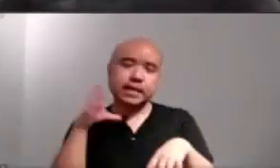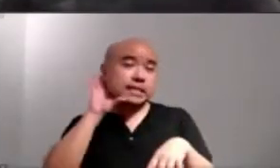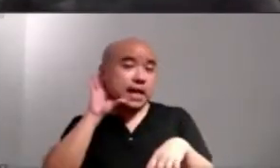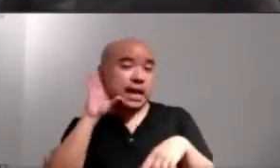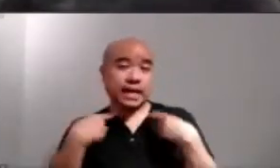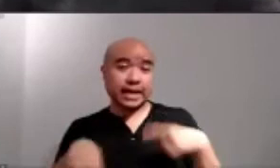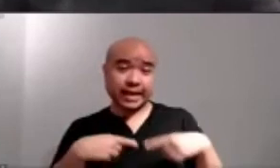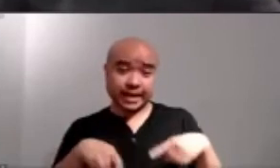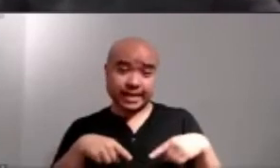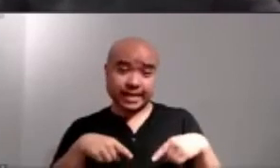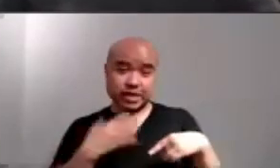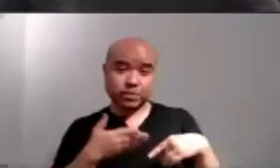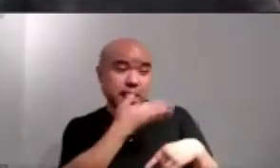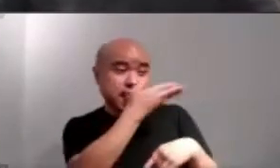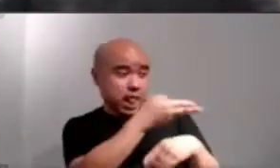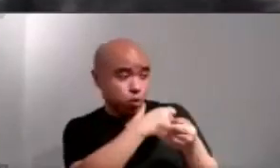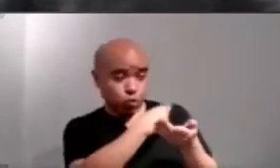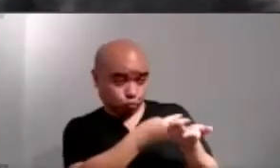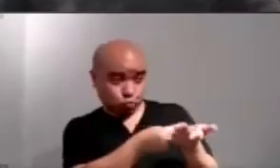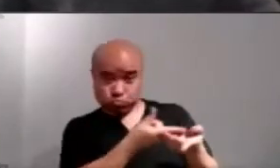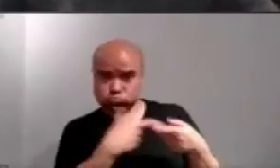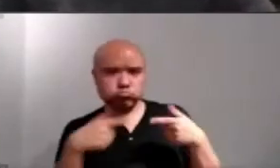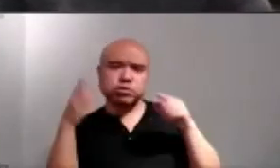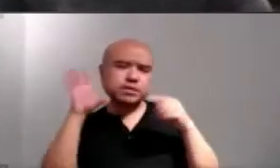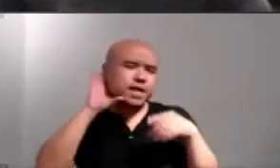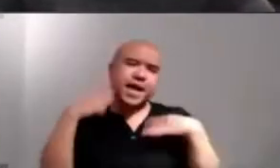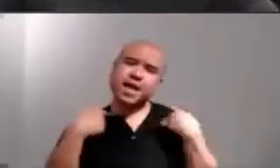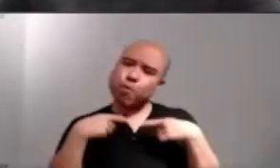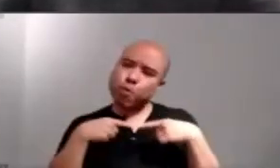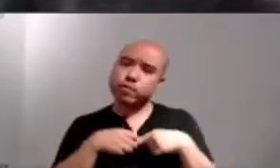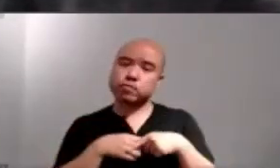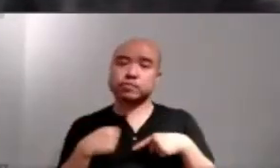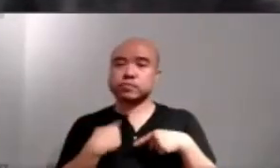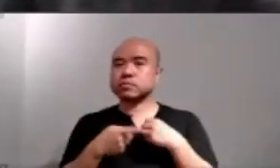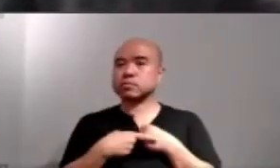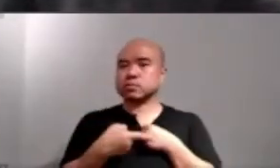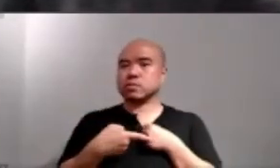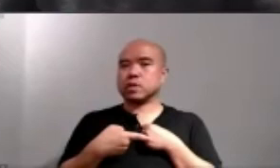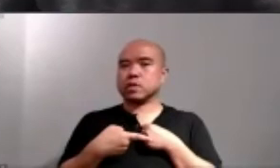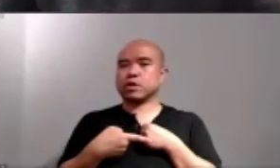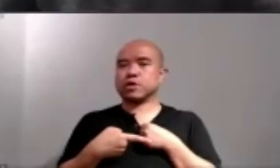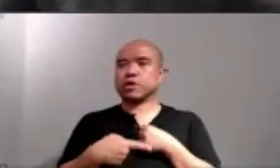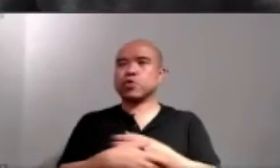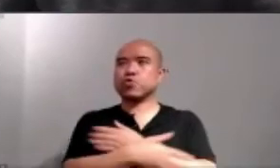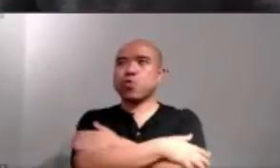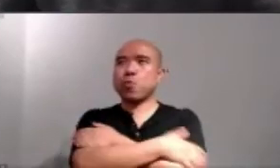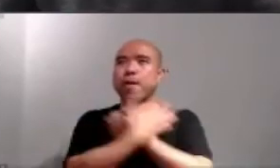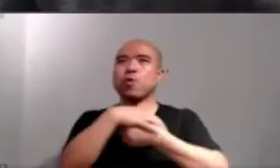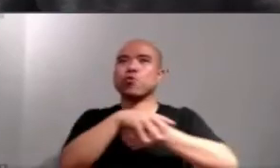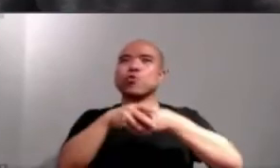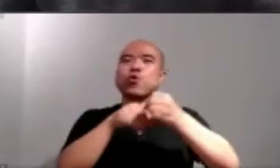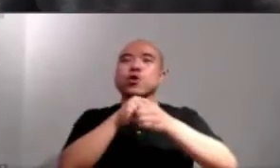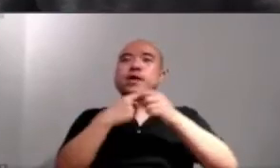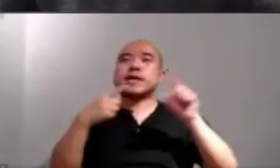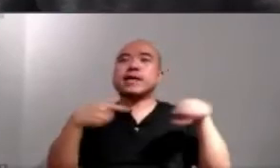塵嘅時候都係聽緊音樂嘅。咁所以咧，其實我哋第一首用擁抱國際音樂基金會創作嘅主題曲